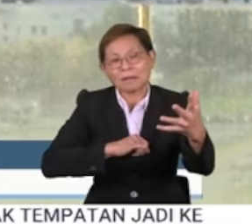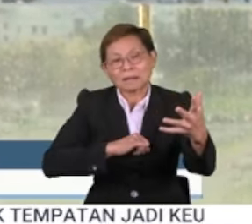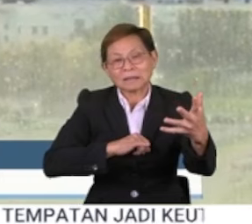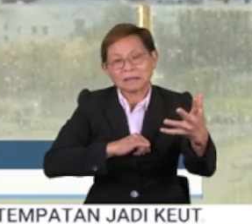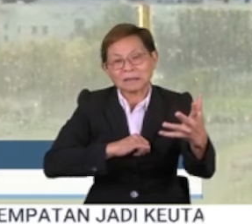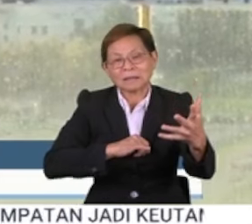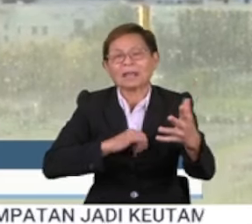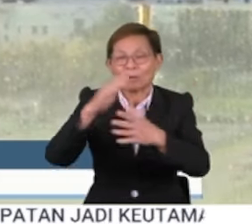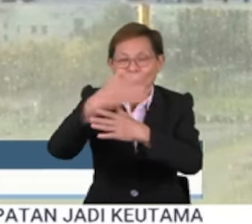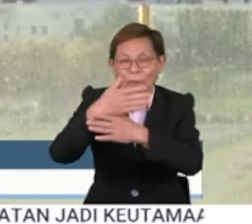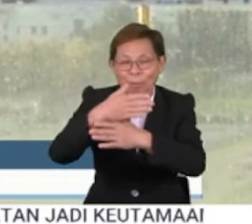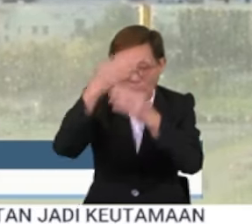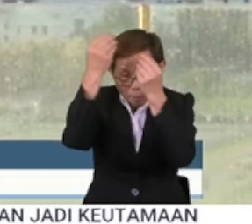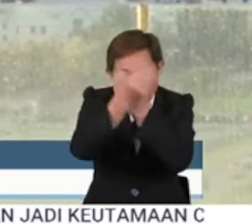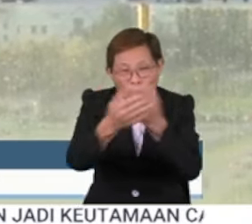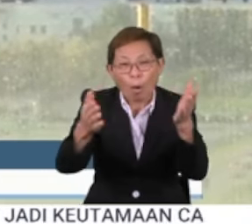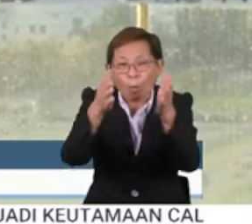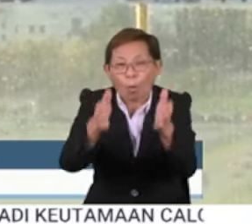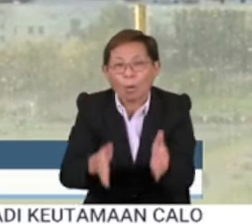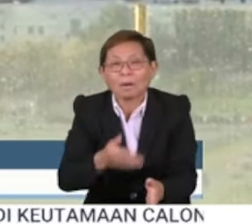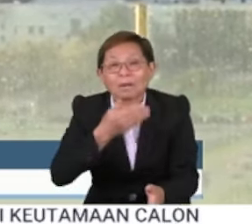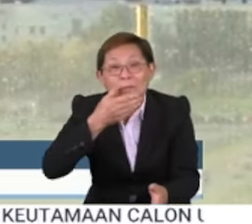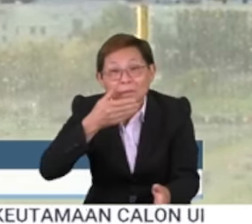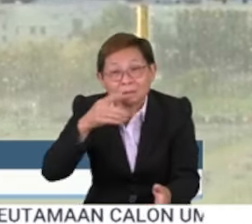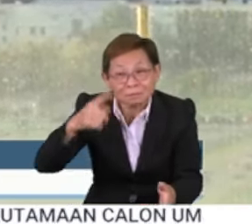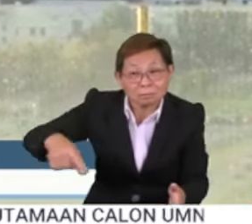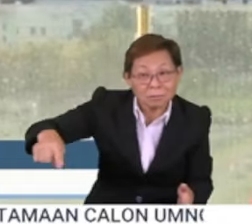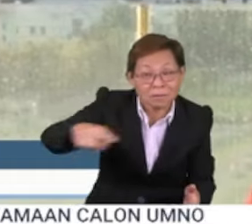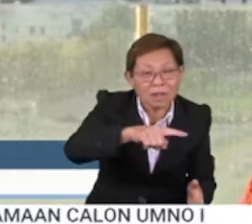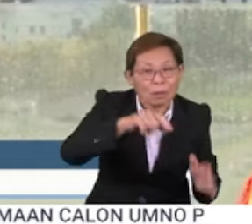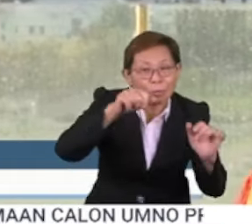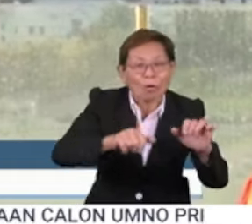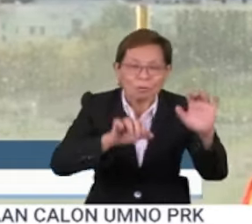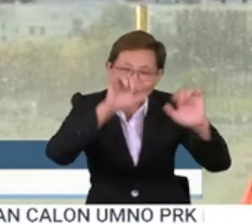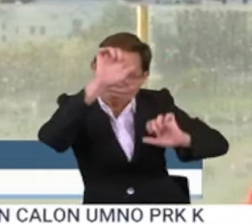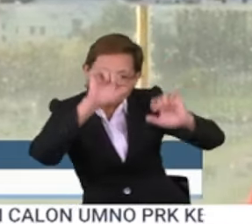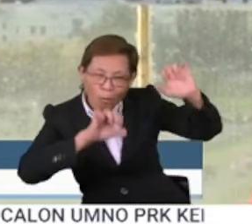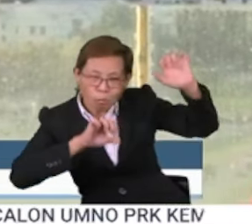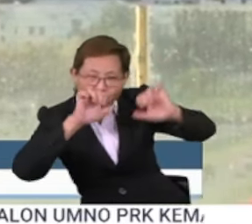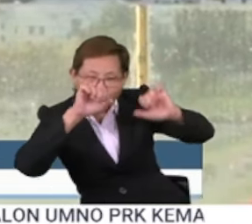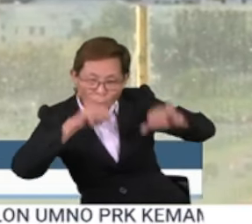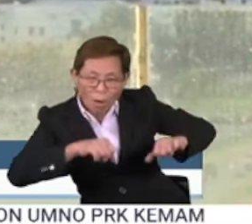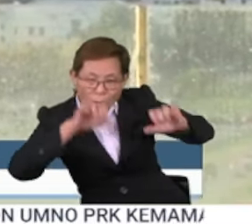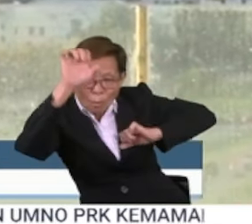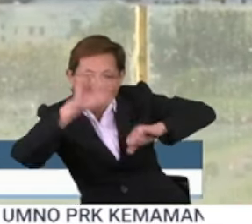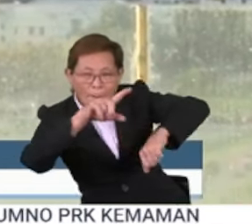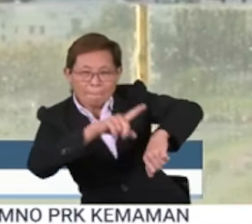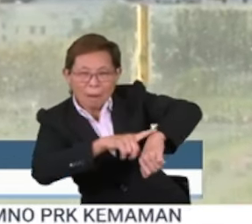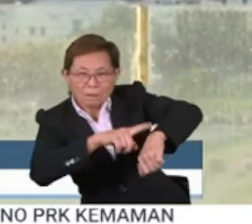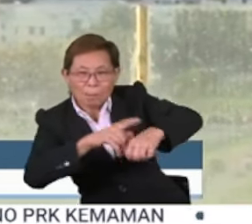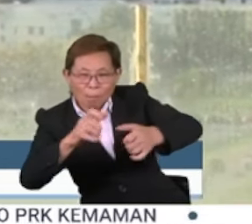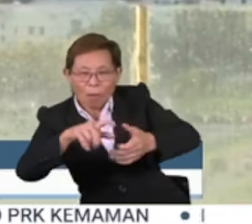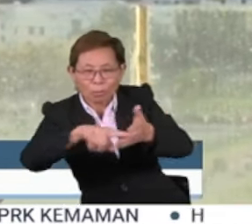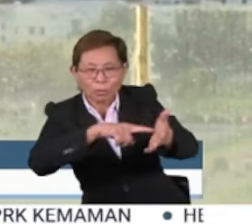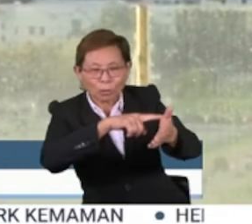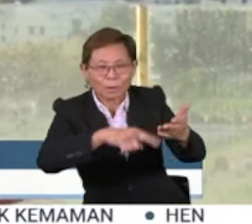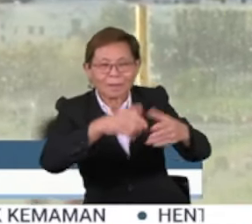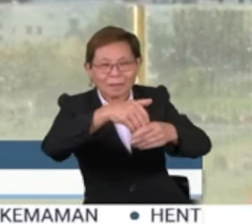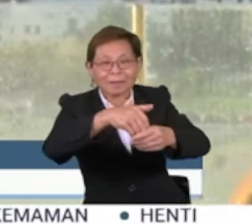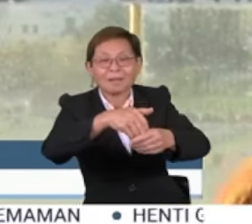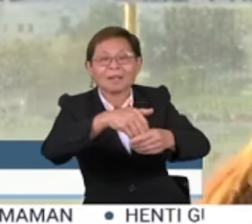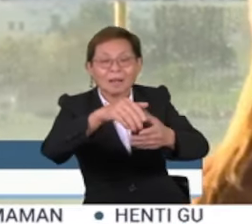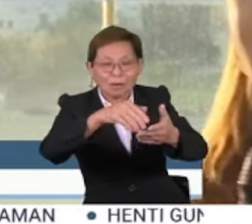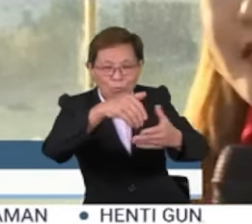kita kongsikan warga belia supaya dapat mereka membuat penilaian dalam ketika mereka ingin mengundi nanti.